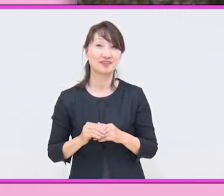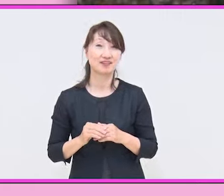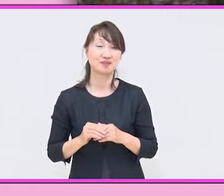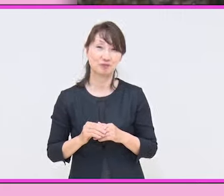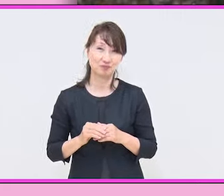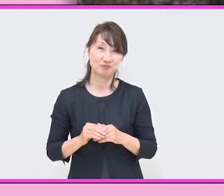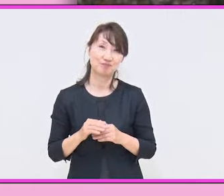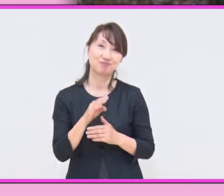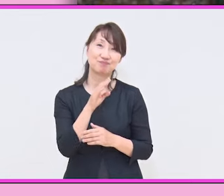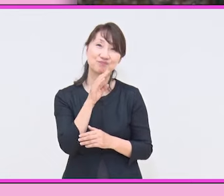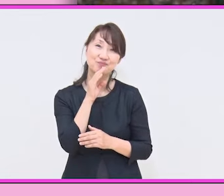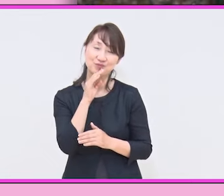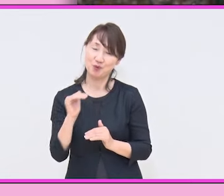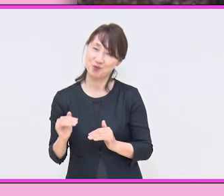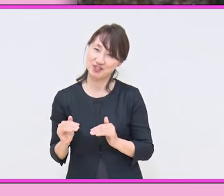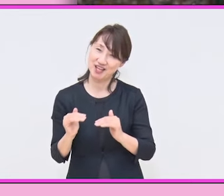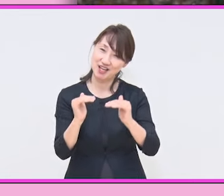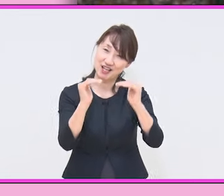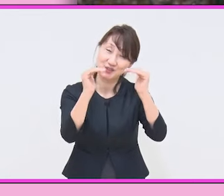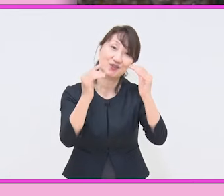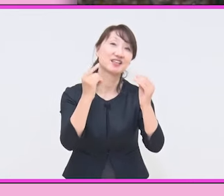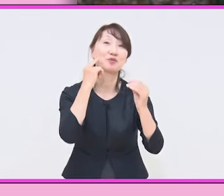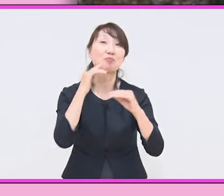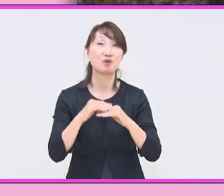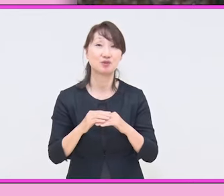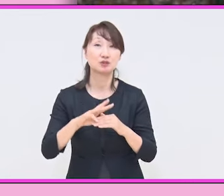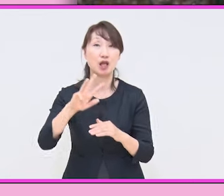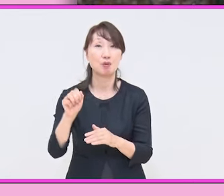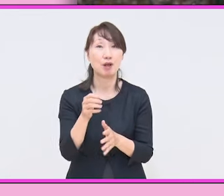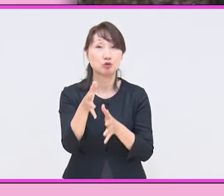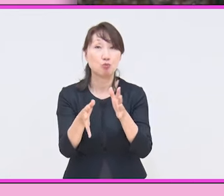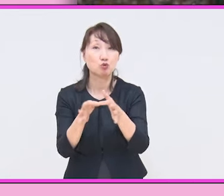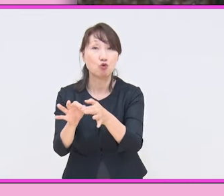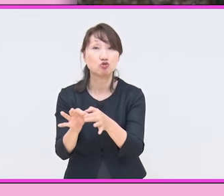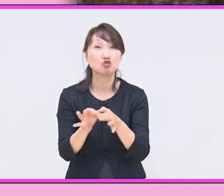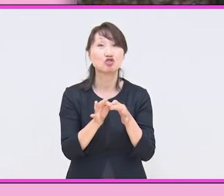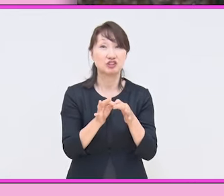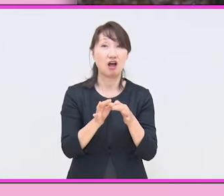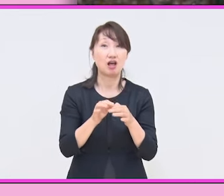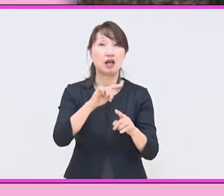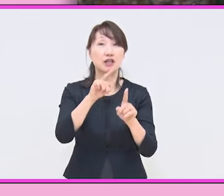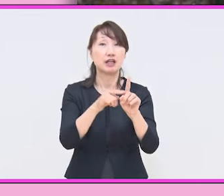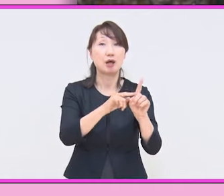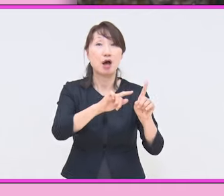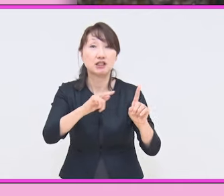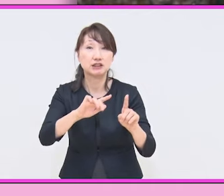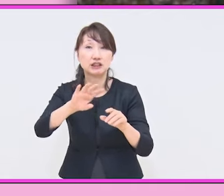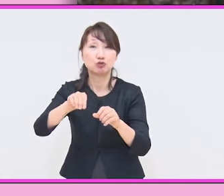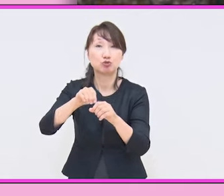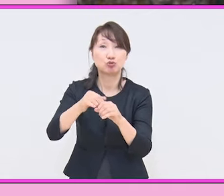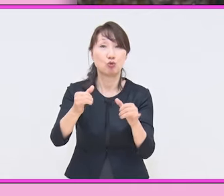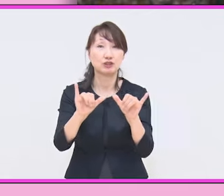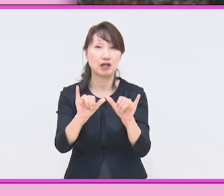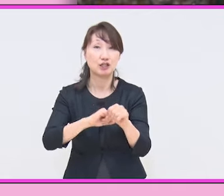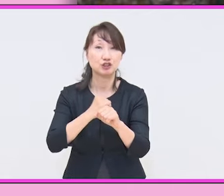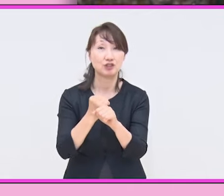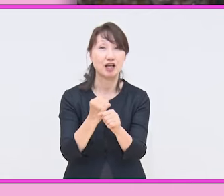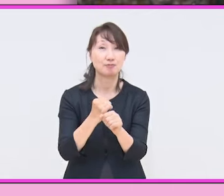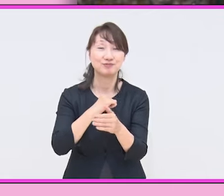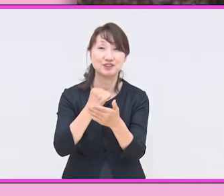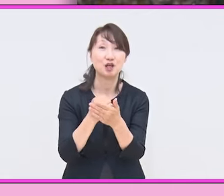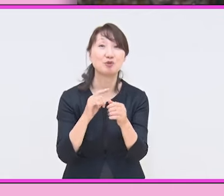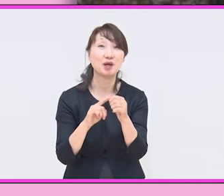大きくなりました。でパラスポーツを通じたダイバーシティインクルージョン社会の実現を向けてですね、こうい